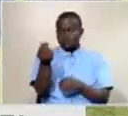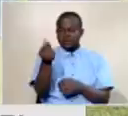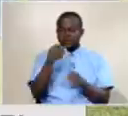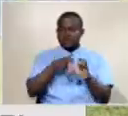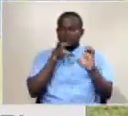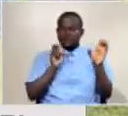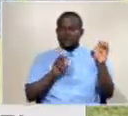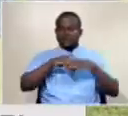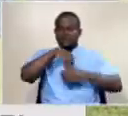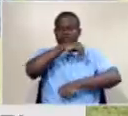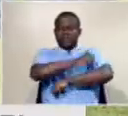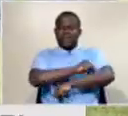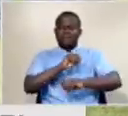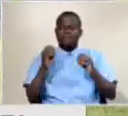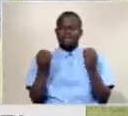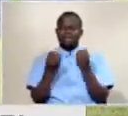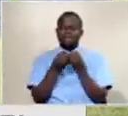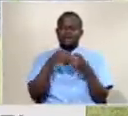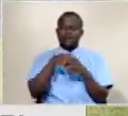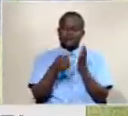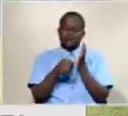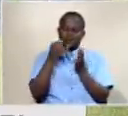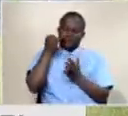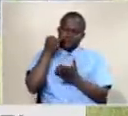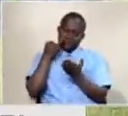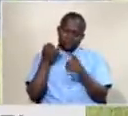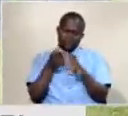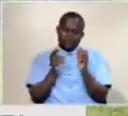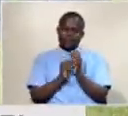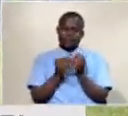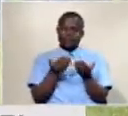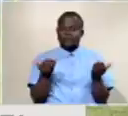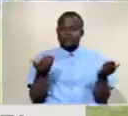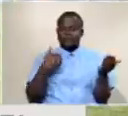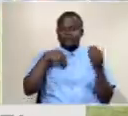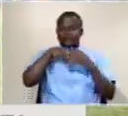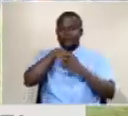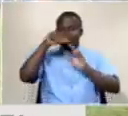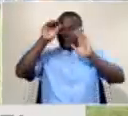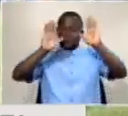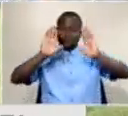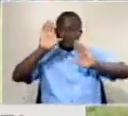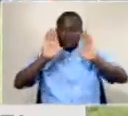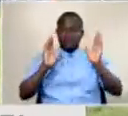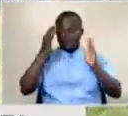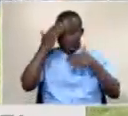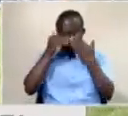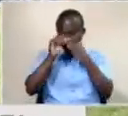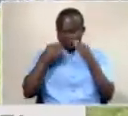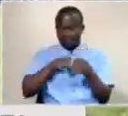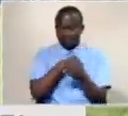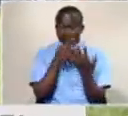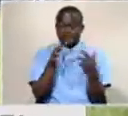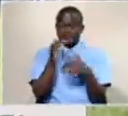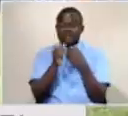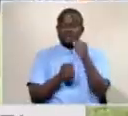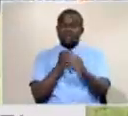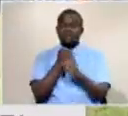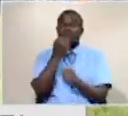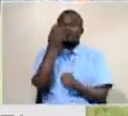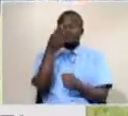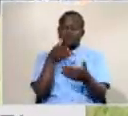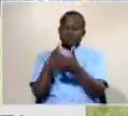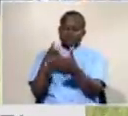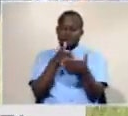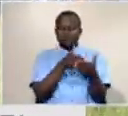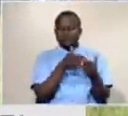bagata amashuri mu muryango uyu munsi harimo ibibazo bikomeye kandi n'abana bafite mu ruhare kuko tumaze imyaka ibiri dusa n'abadindizwa